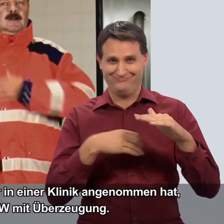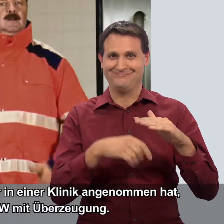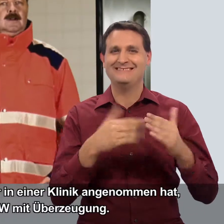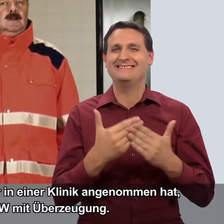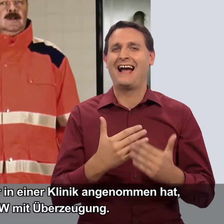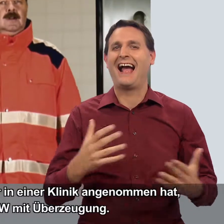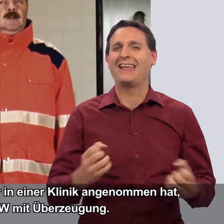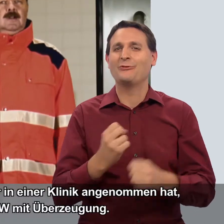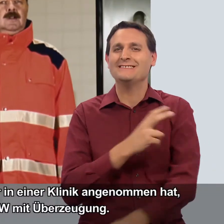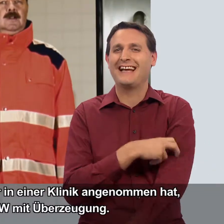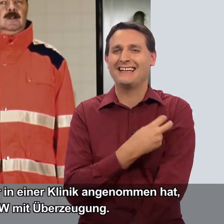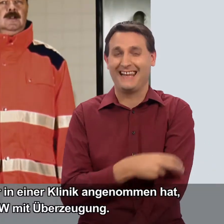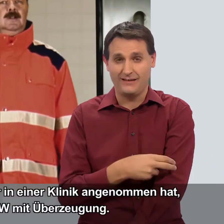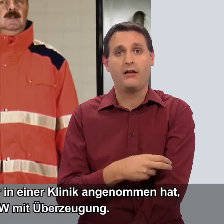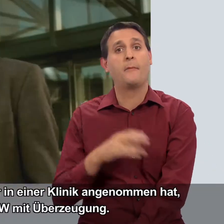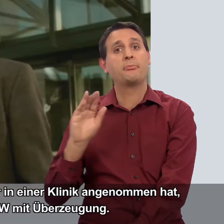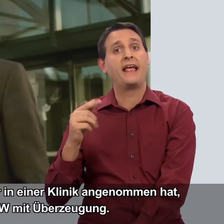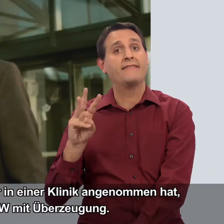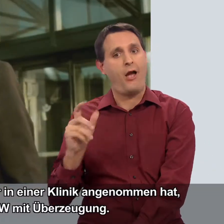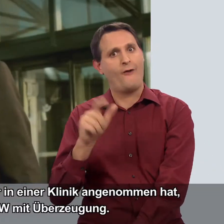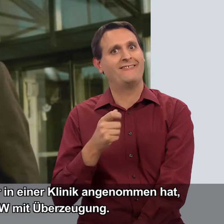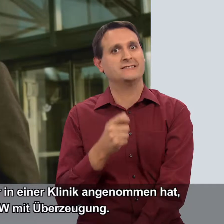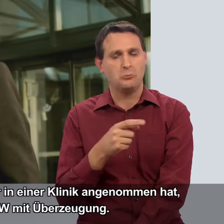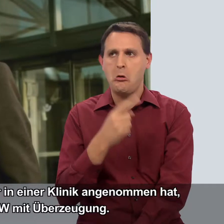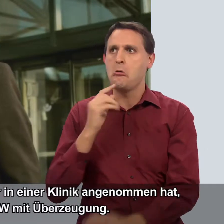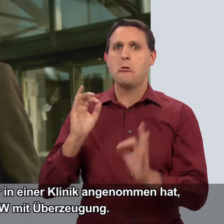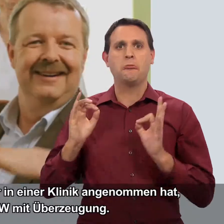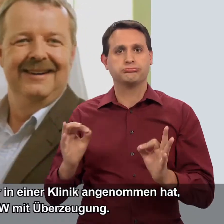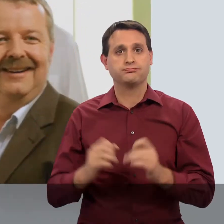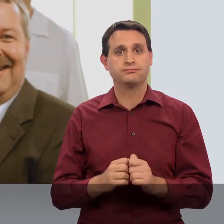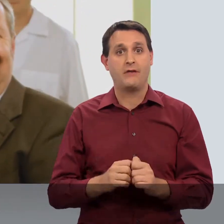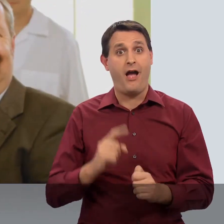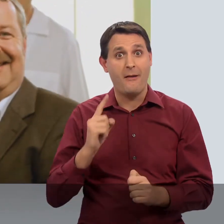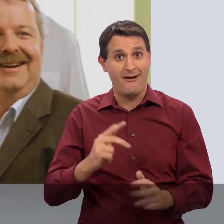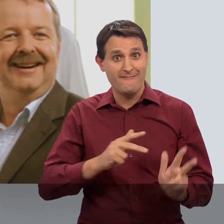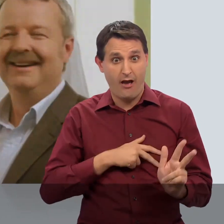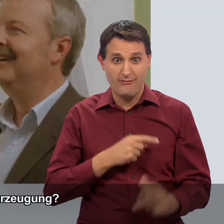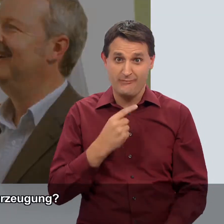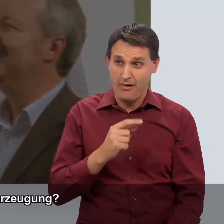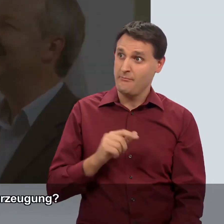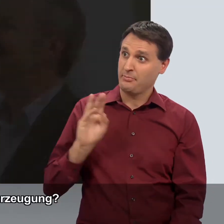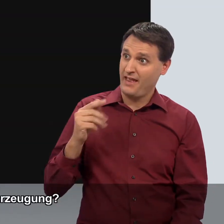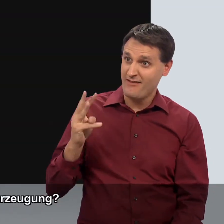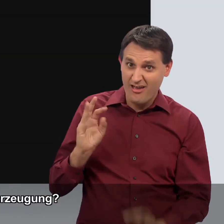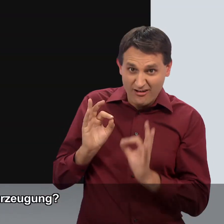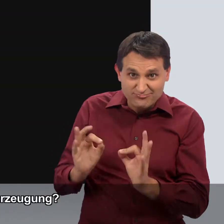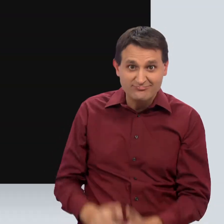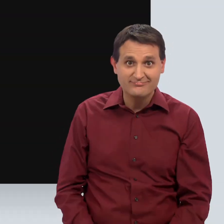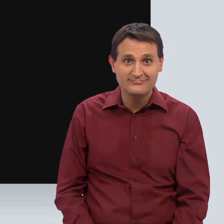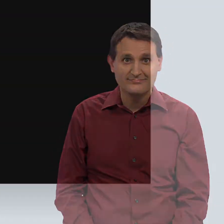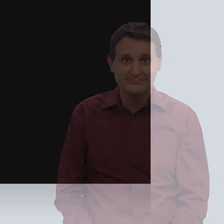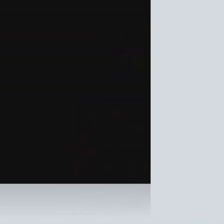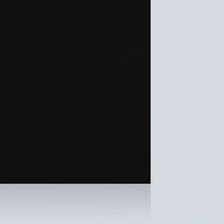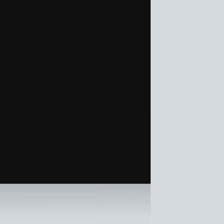Rettungssanitäter in einer Klinik angenommen hat, ist er Versicherter der BGW mit Überzeugung. Wirklich mit Überzeugung?